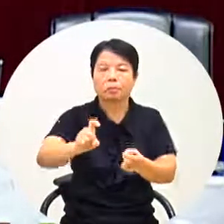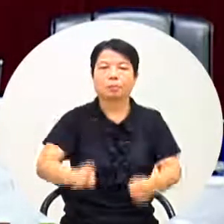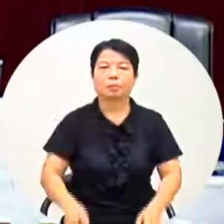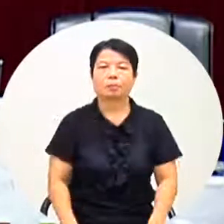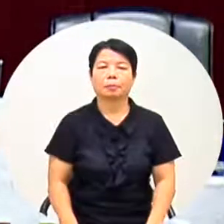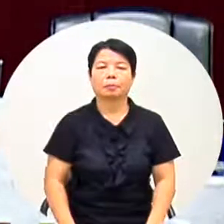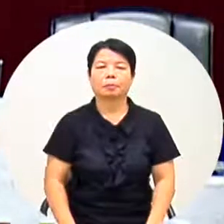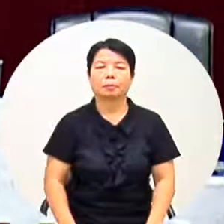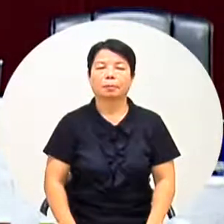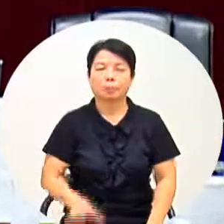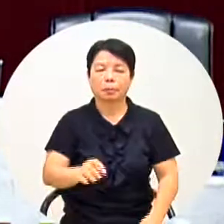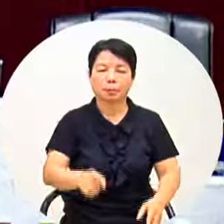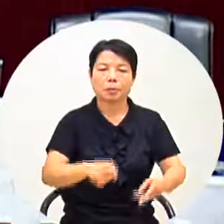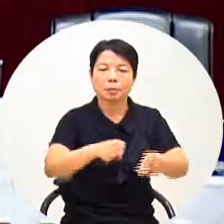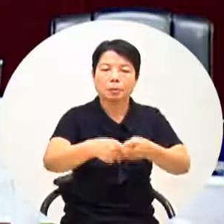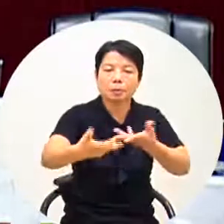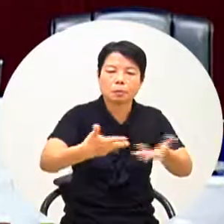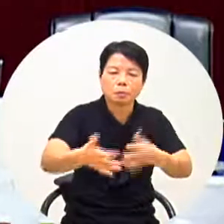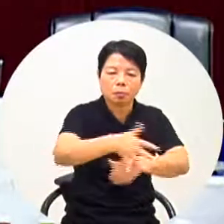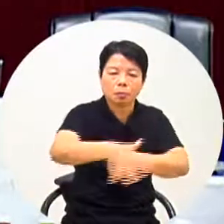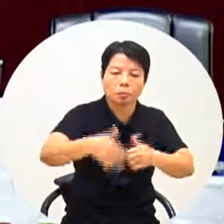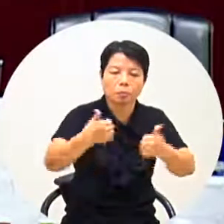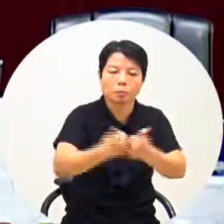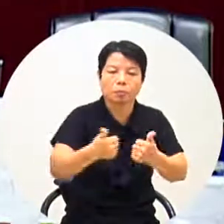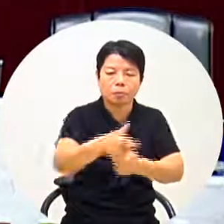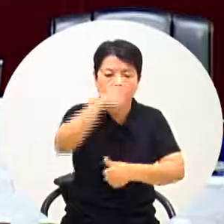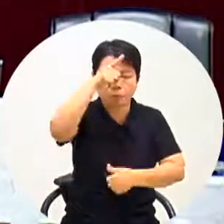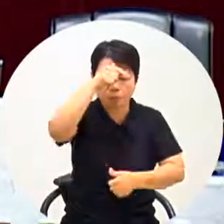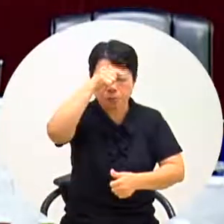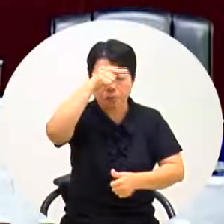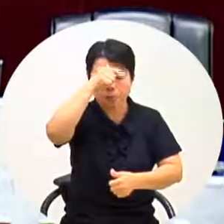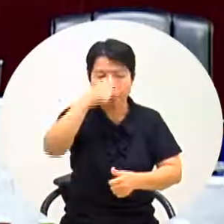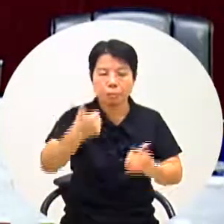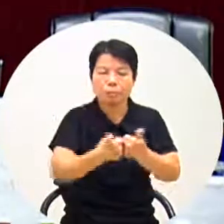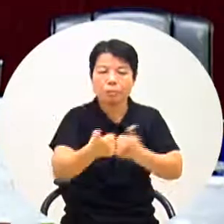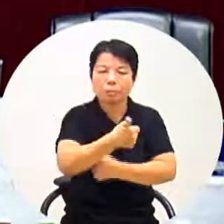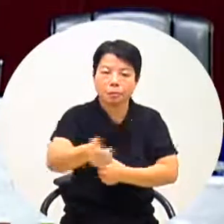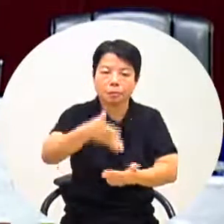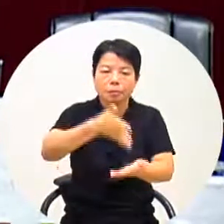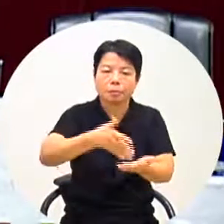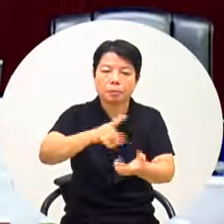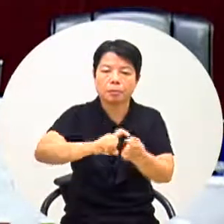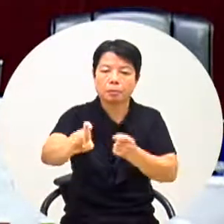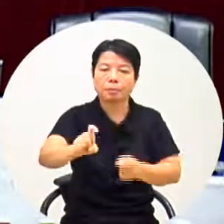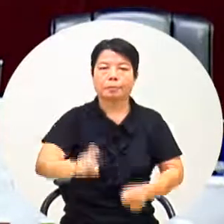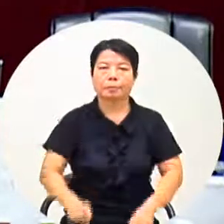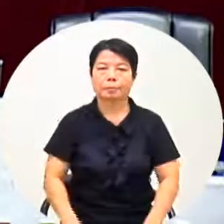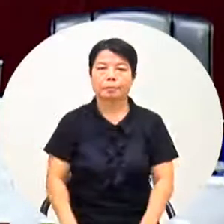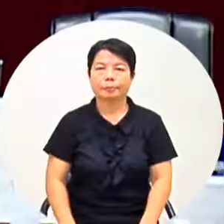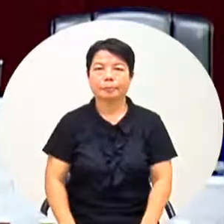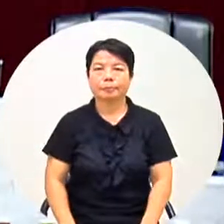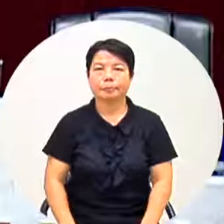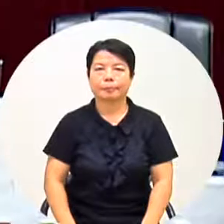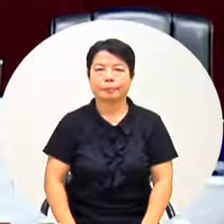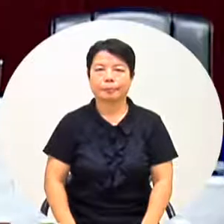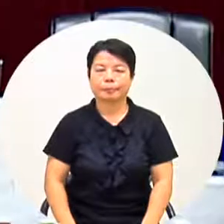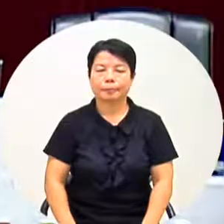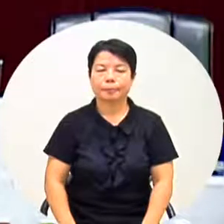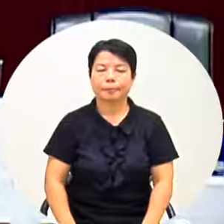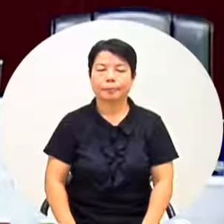在请公务委员会的黄淑美议员质询，时间十分钟。 谢